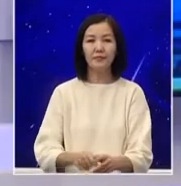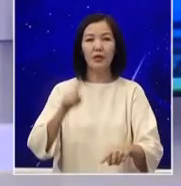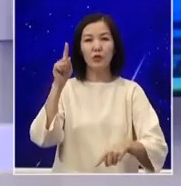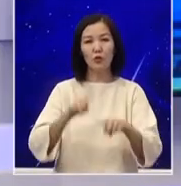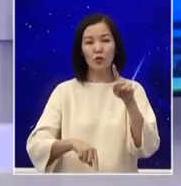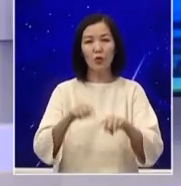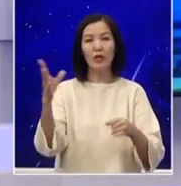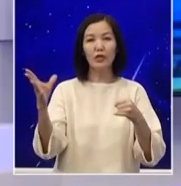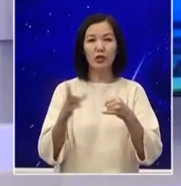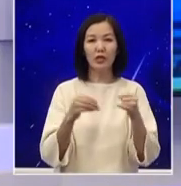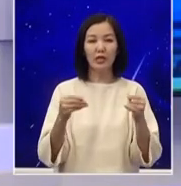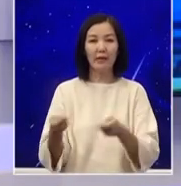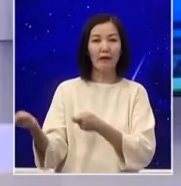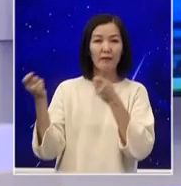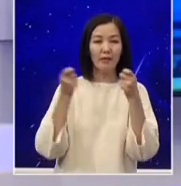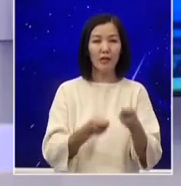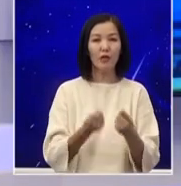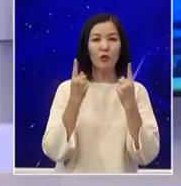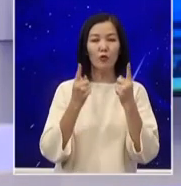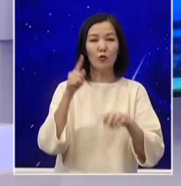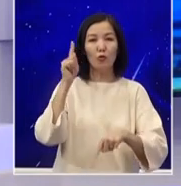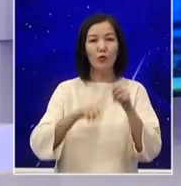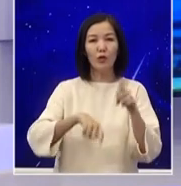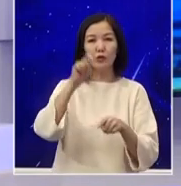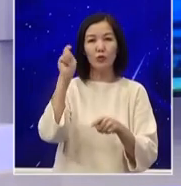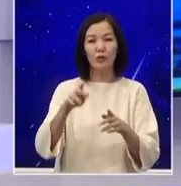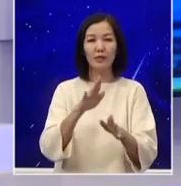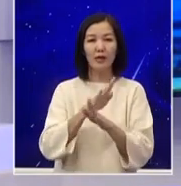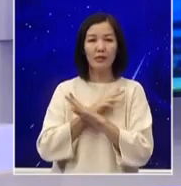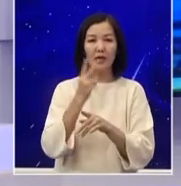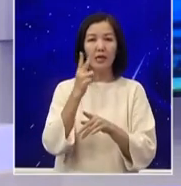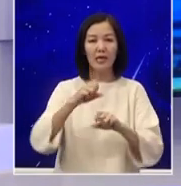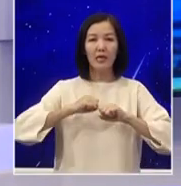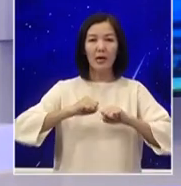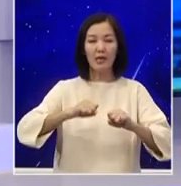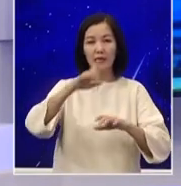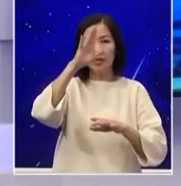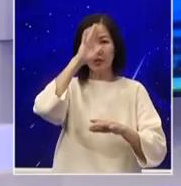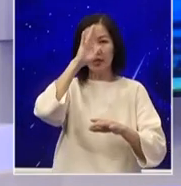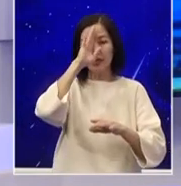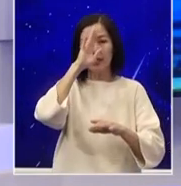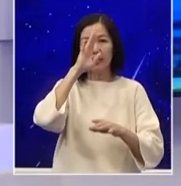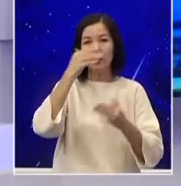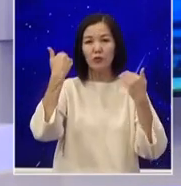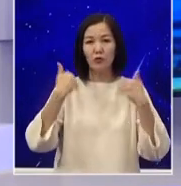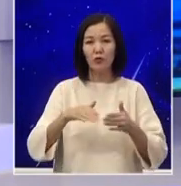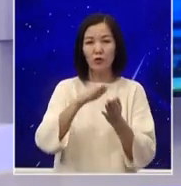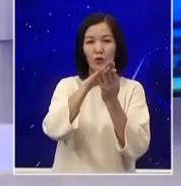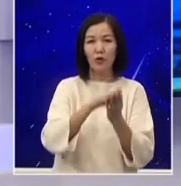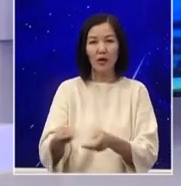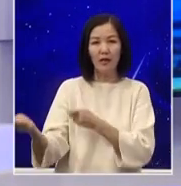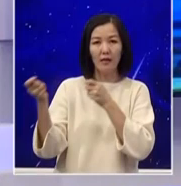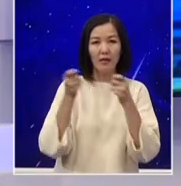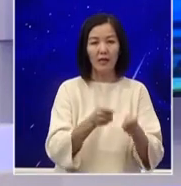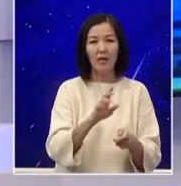Туған жердің топырағы бұйырды. Ұлы Отан соғысында қаза тапқан қос қазақ жауынгерінің сүйегі елге жеткізілді. Олар